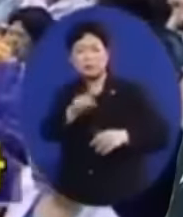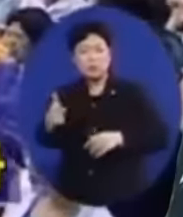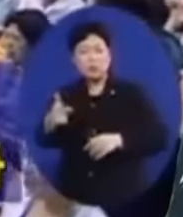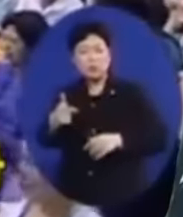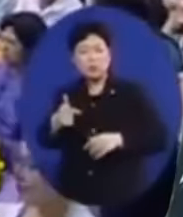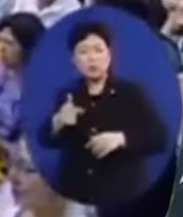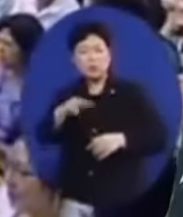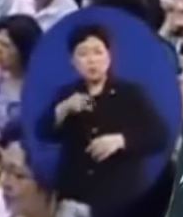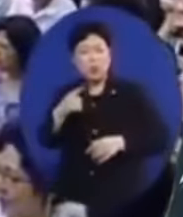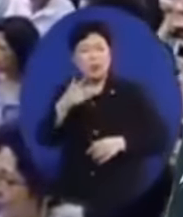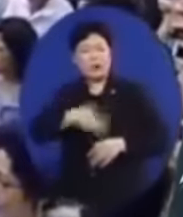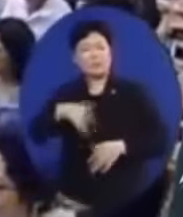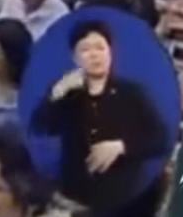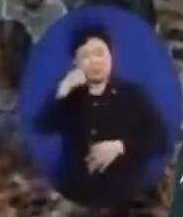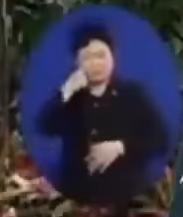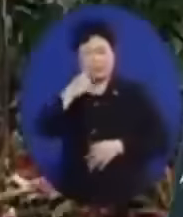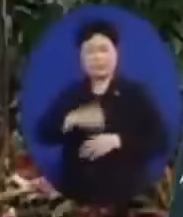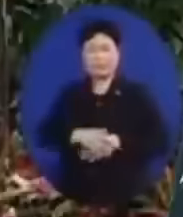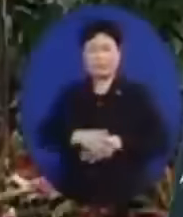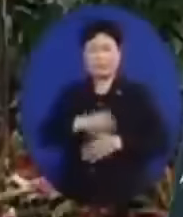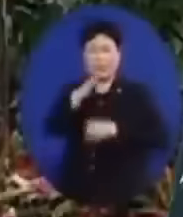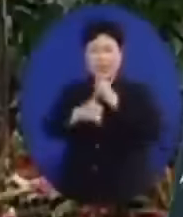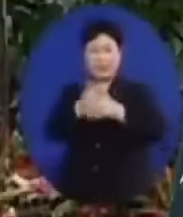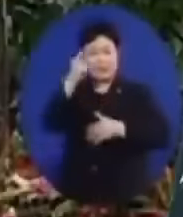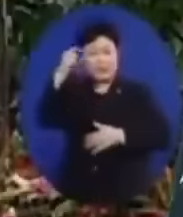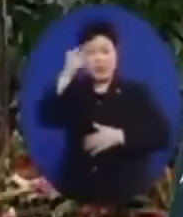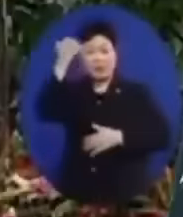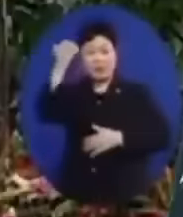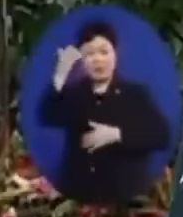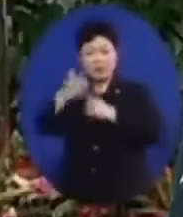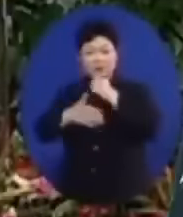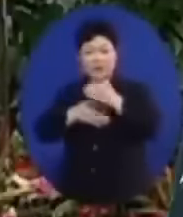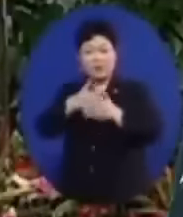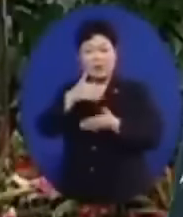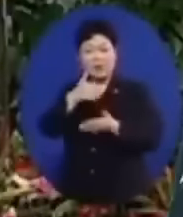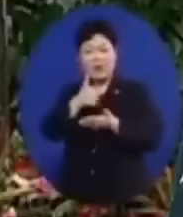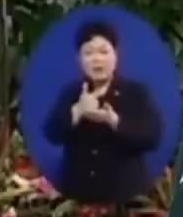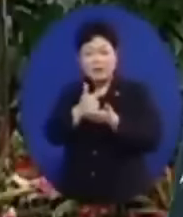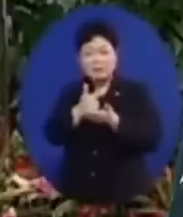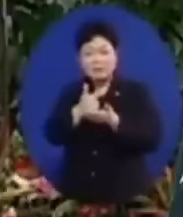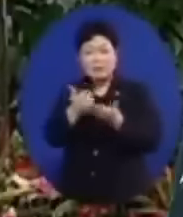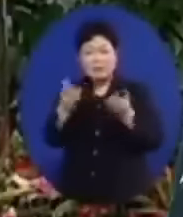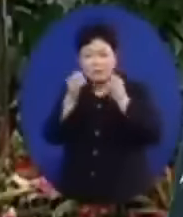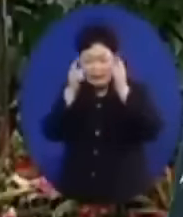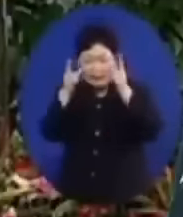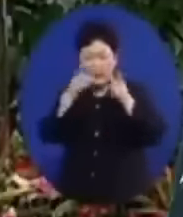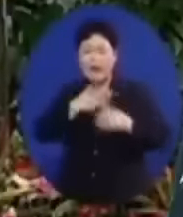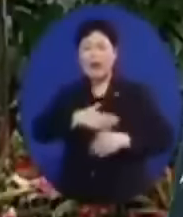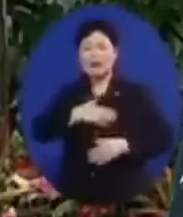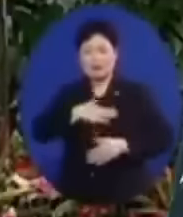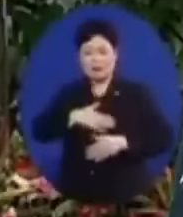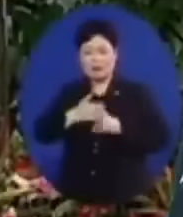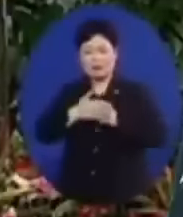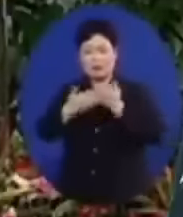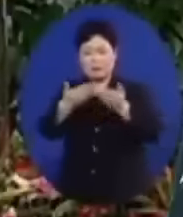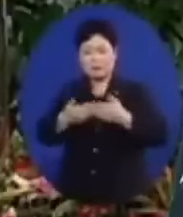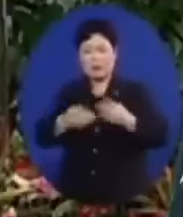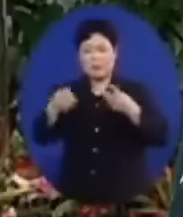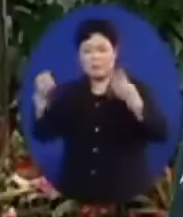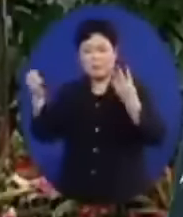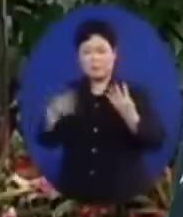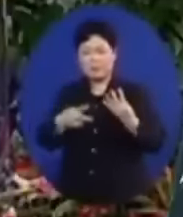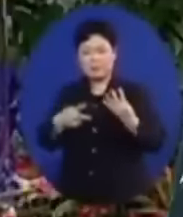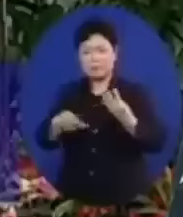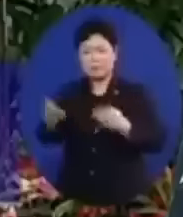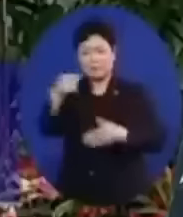못하니라. 하나님 성령이 하나님의 일에 대한 것을 깨달아 알게 해주시는 것입니다. 빌립보서 2장 10절에